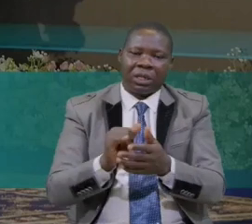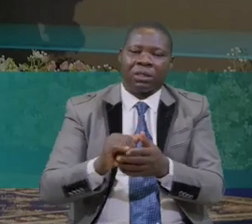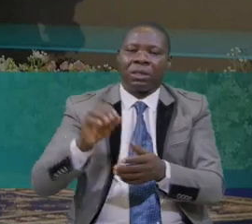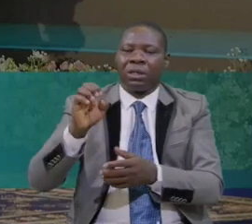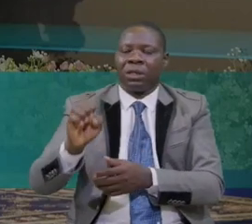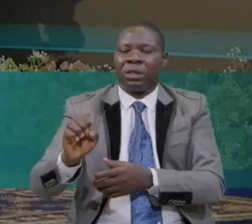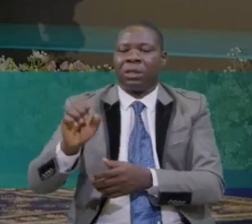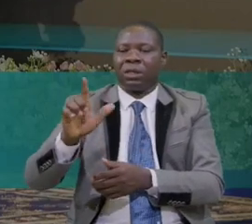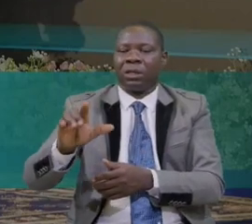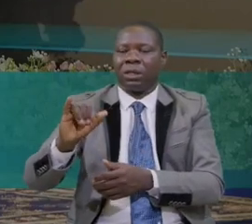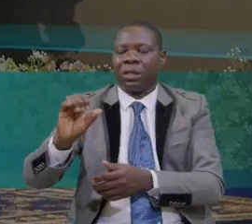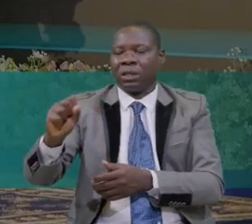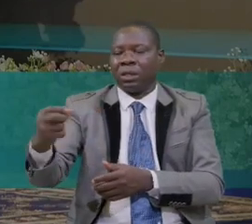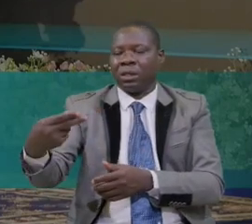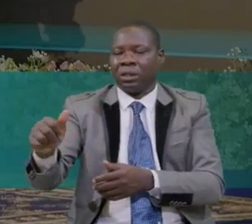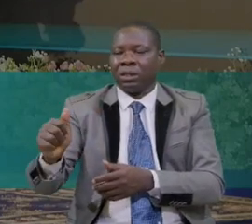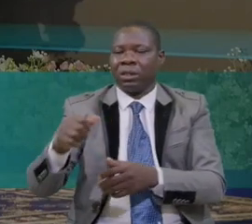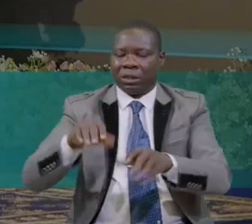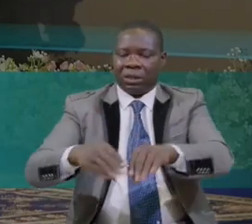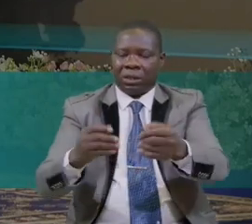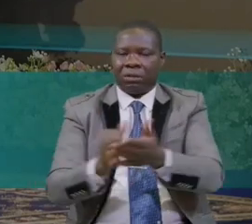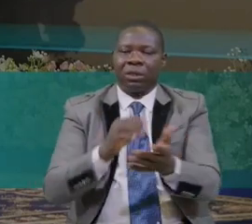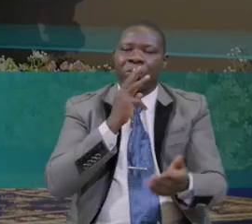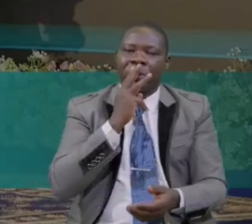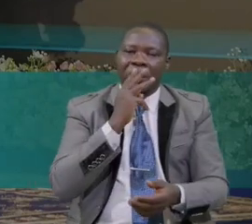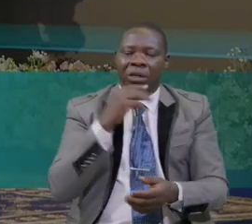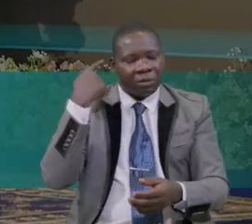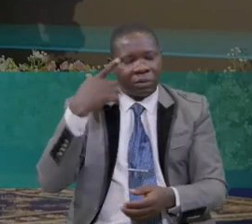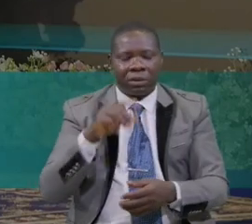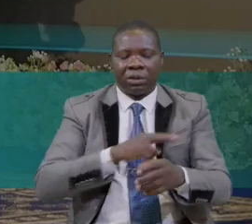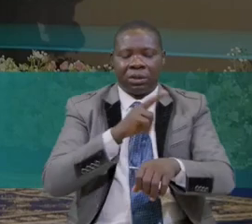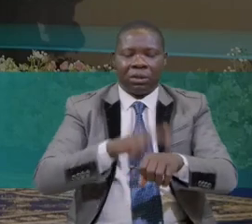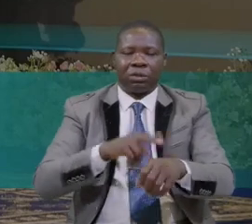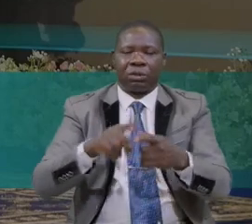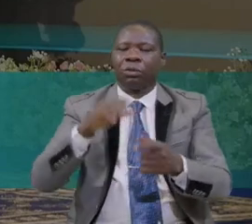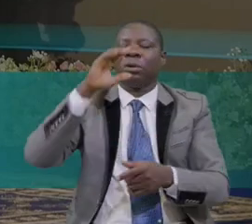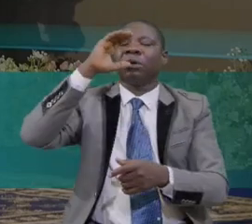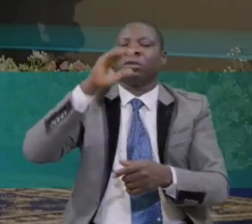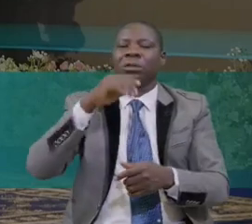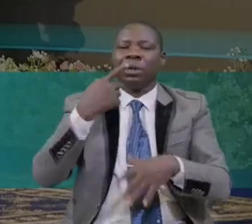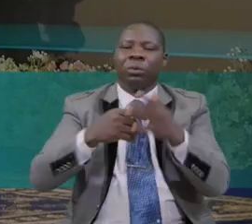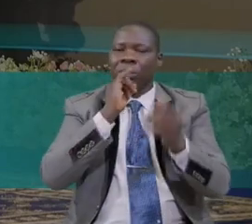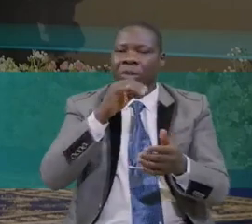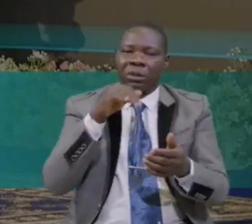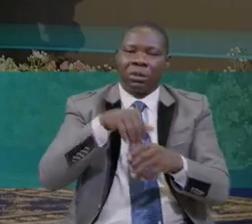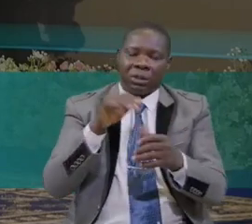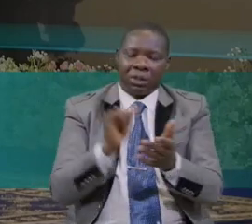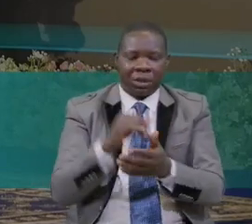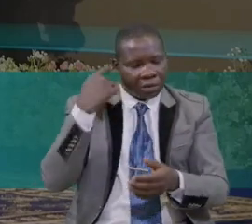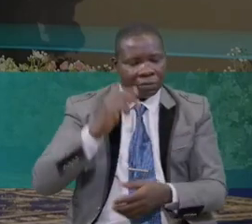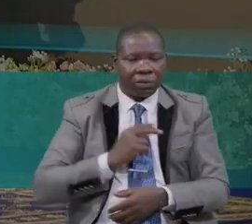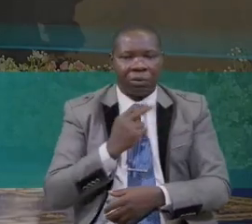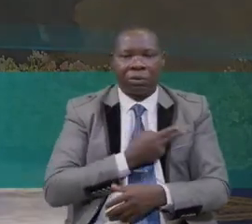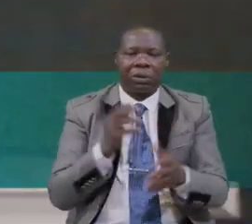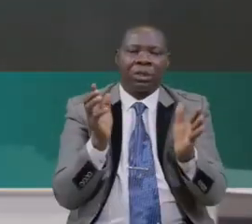qu'Élisée a apporté à cette eau pour que la nation boive. Qu'est-ce que ça veut dire pour nous? Jésus